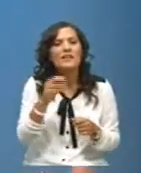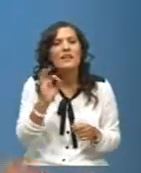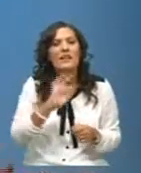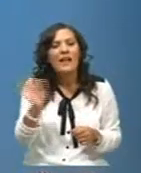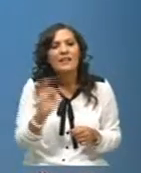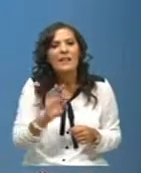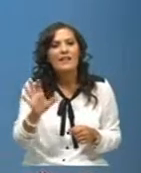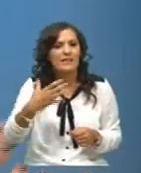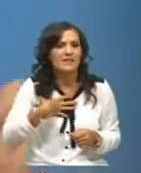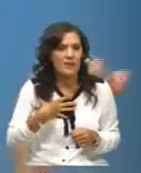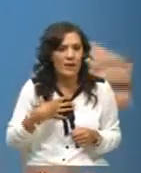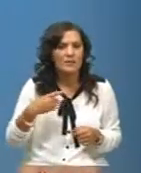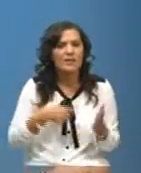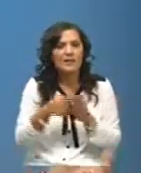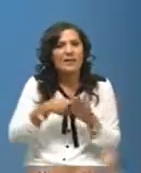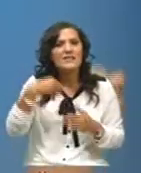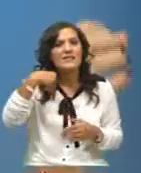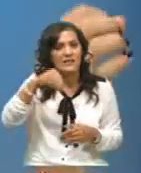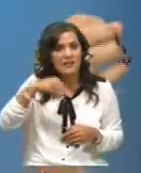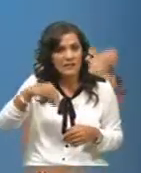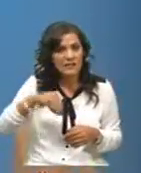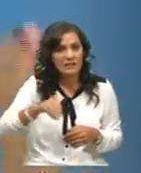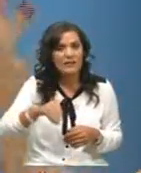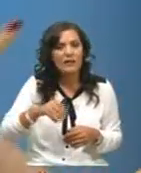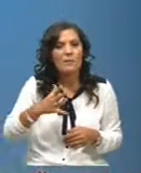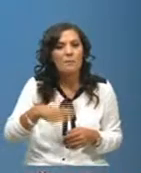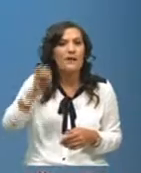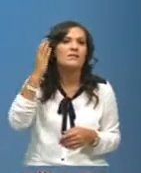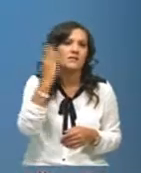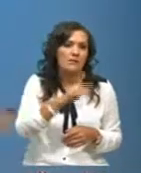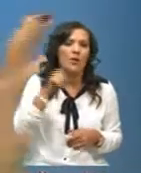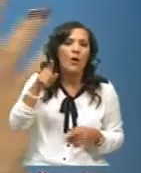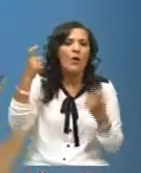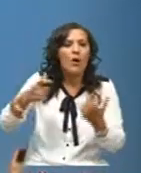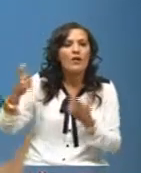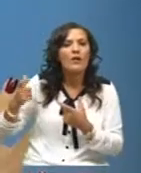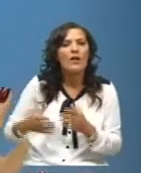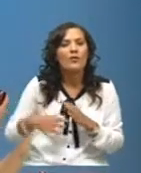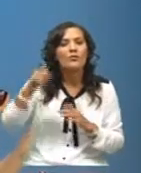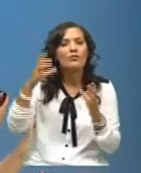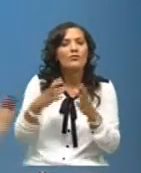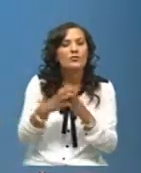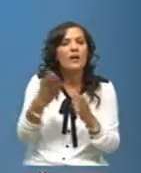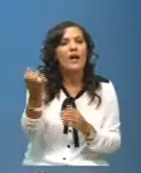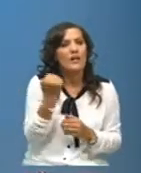yeterliliklere sahip lastiklerin satıldığı merkezlere gidiyoruz oralardan kuruluşlardan alıyoruz lastiklerinizi